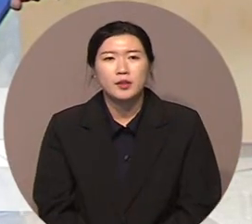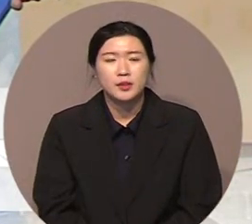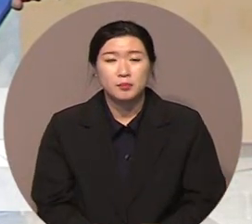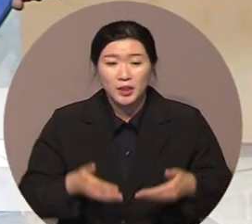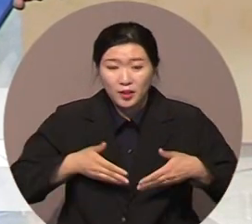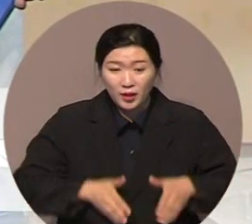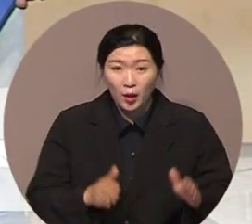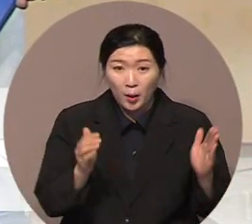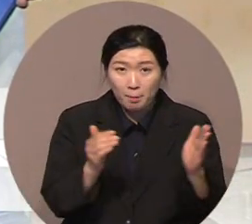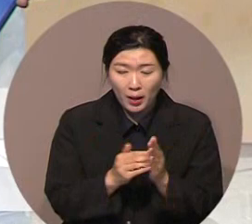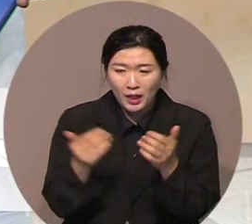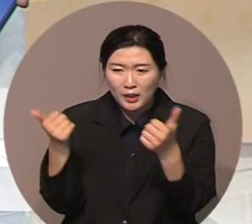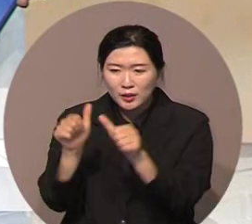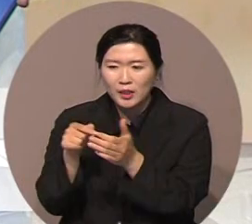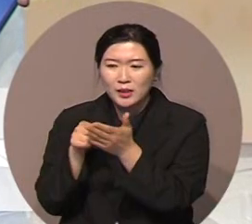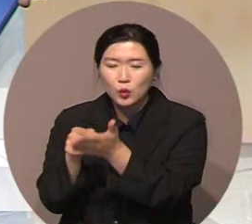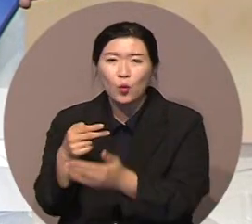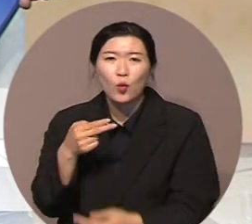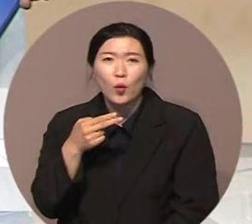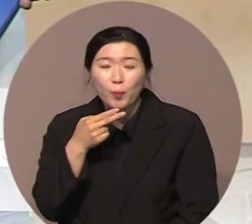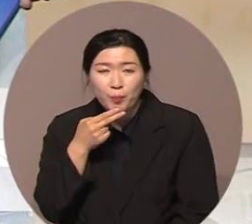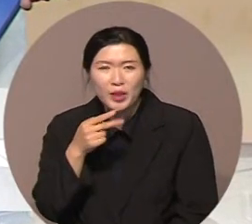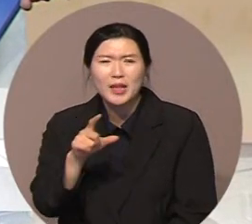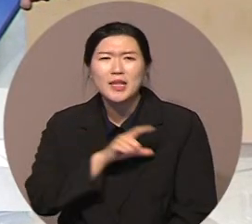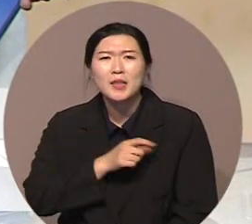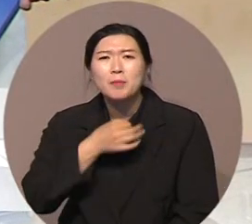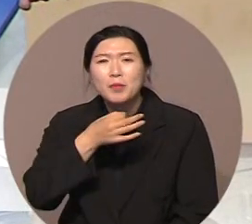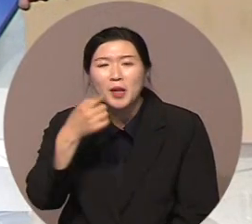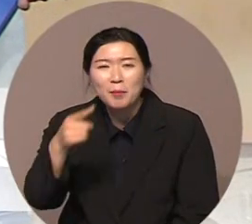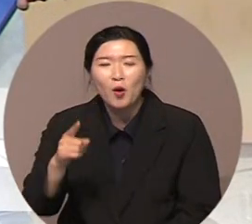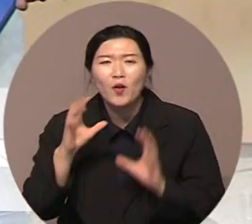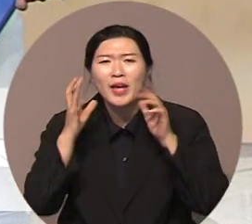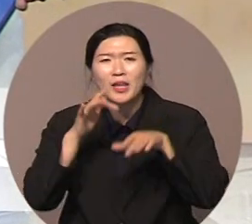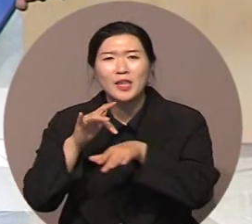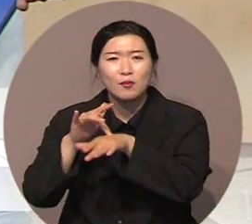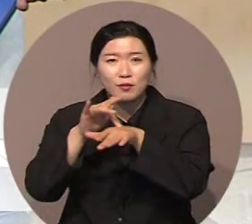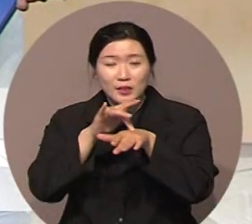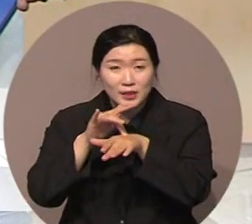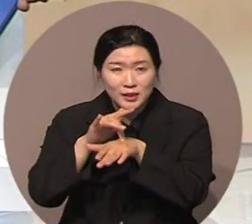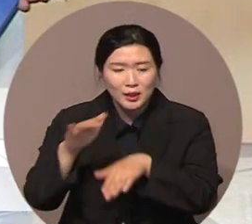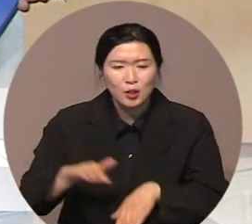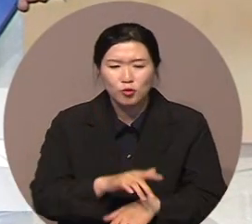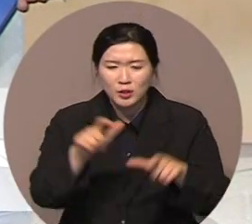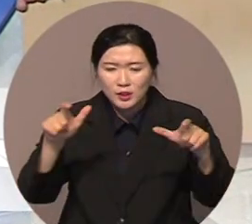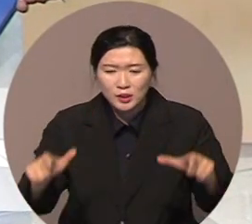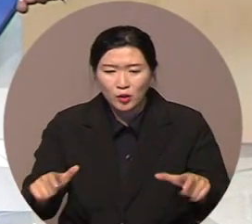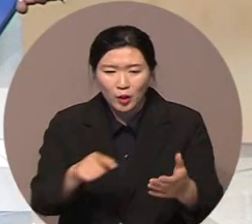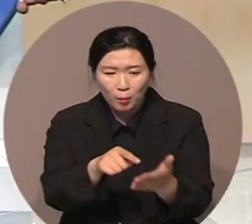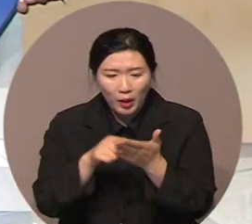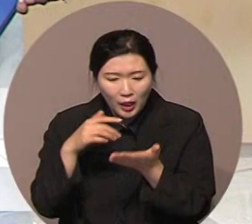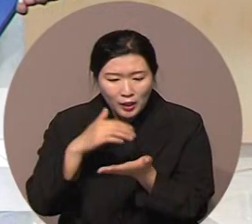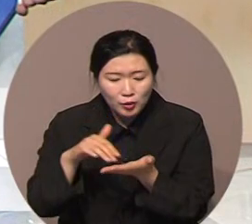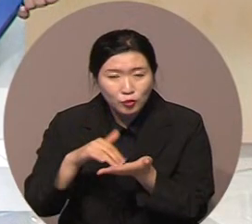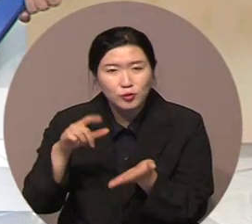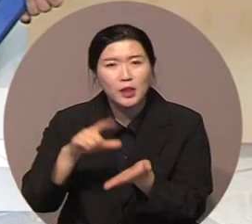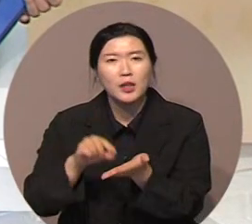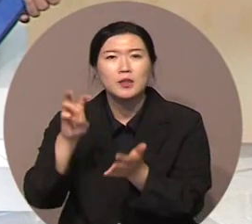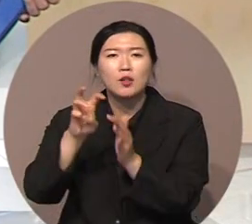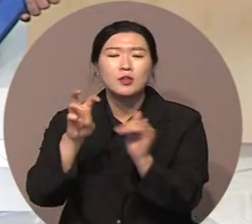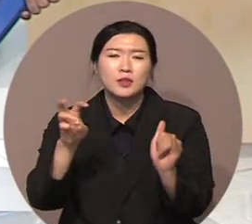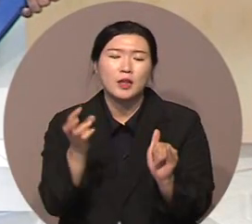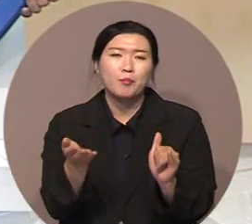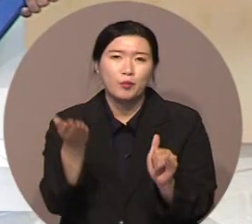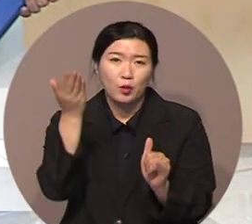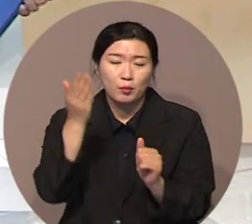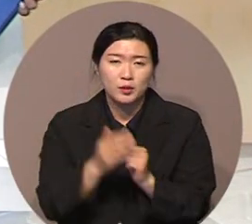실제 태어났지만 출생신고를 하지 않은 이른바 유령 영화가 우리 지역에서 확인된 사례만 30명이 넘는데요